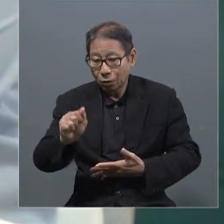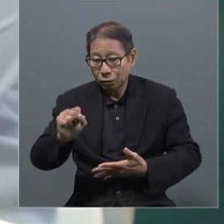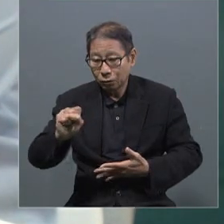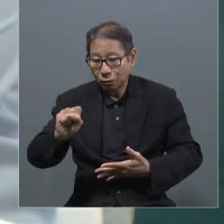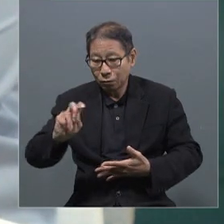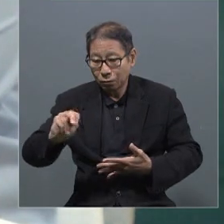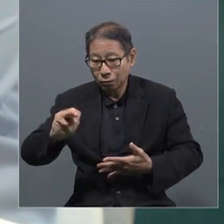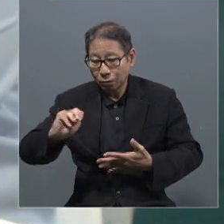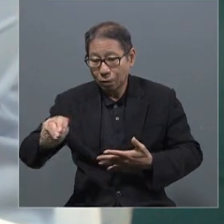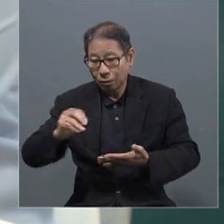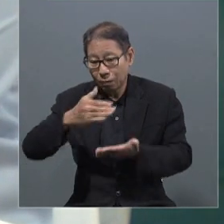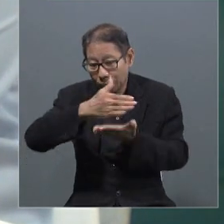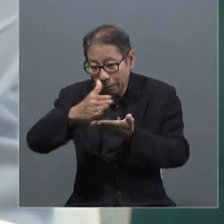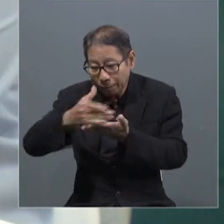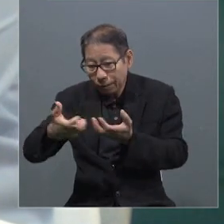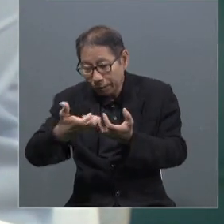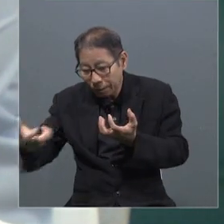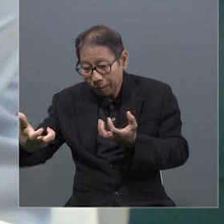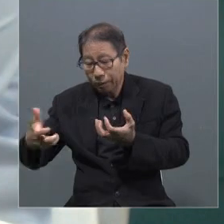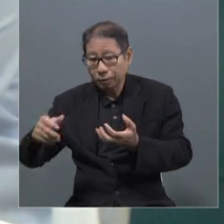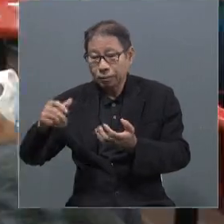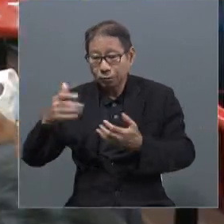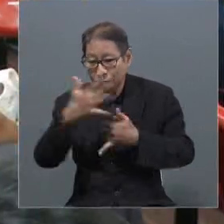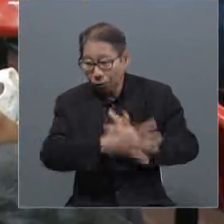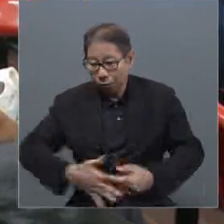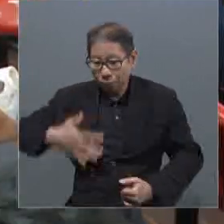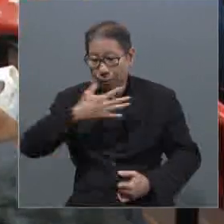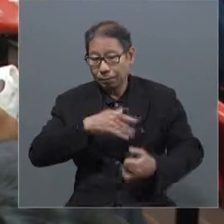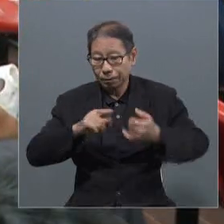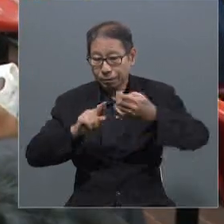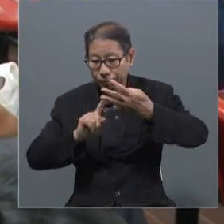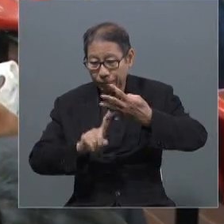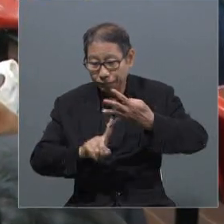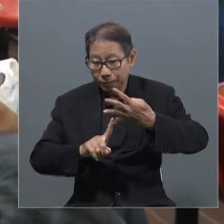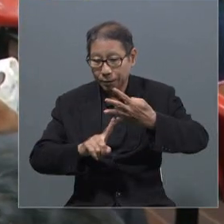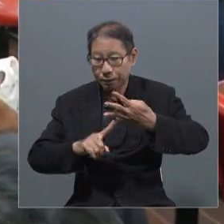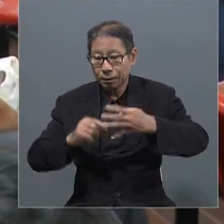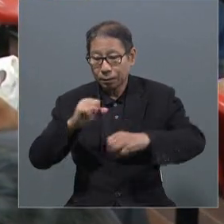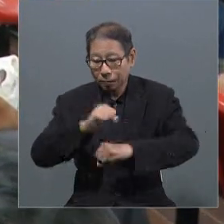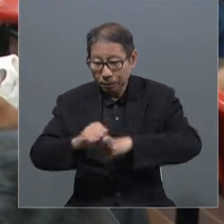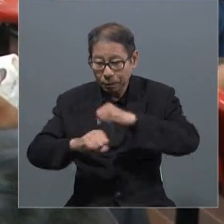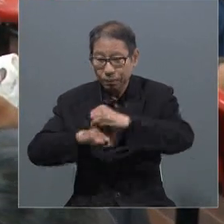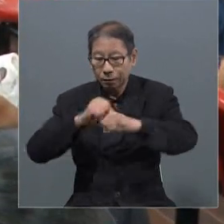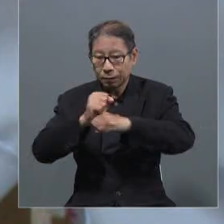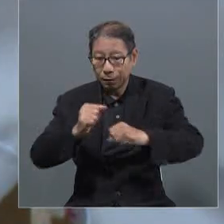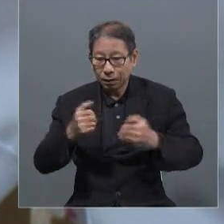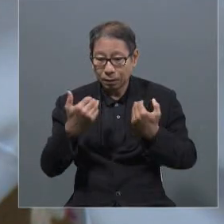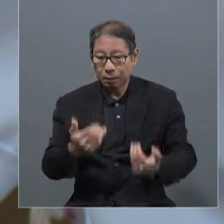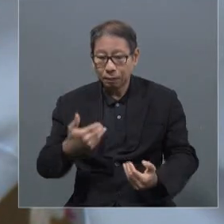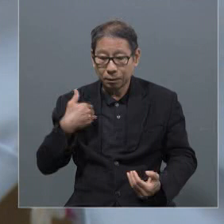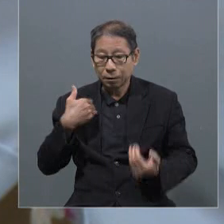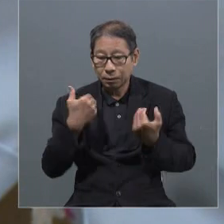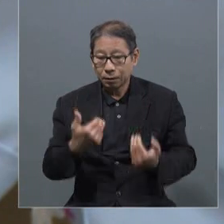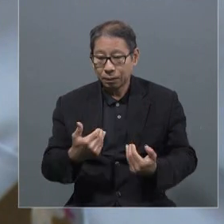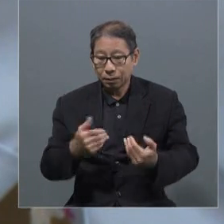เพื่อจะช่วยคัดกรองสุขภาพเชิงรุกได้ 4คือการสร้าง medical Hub and medical andwellness Hubนะ